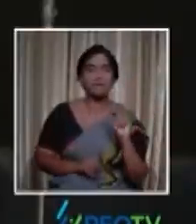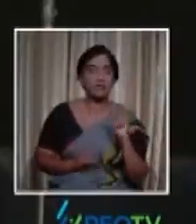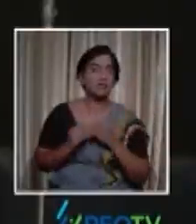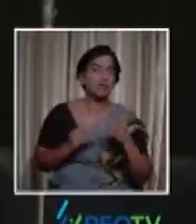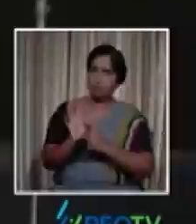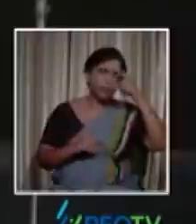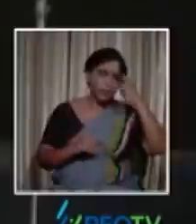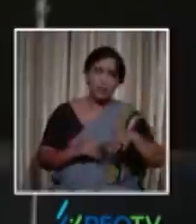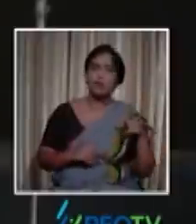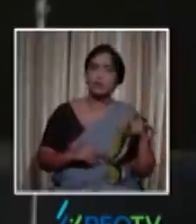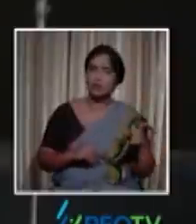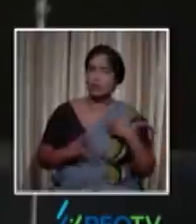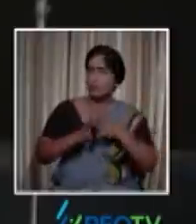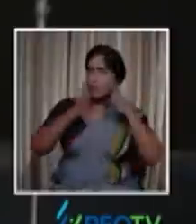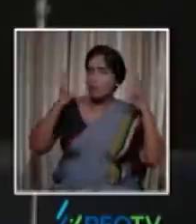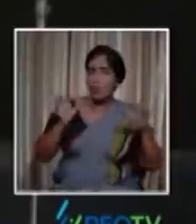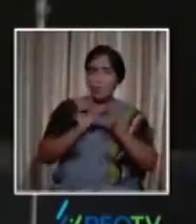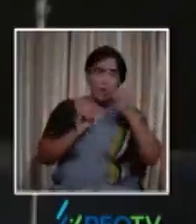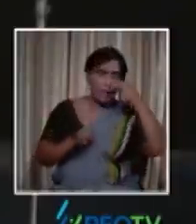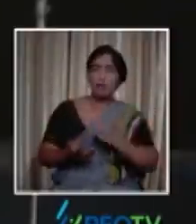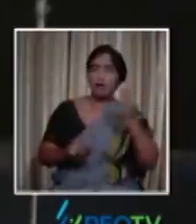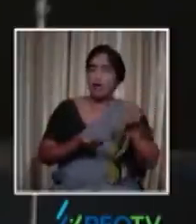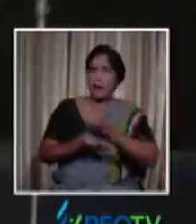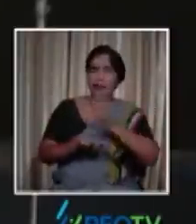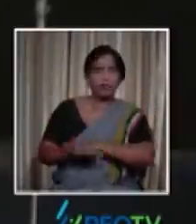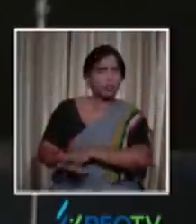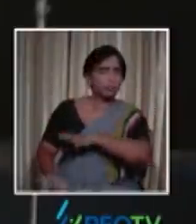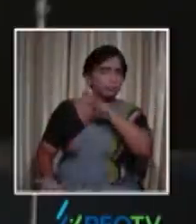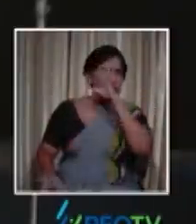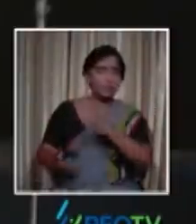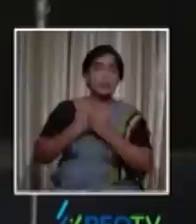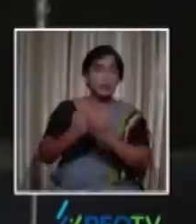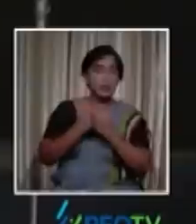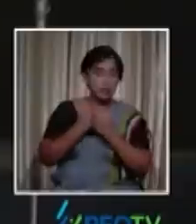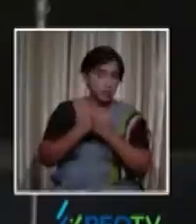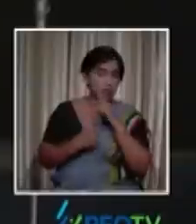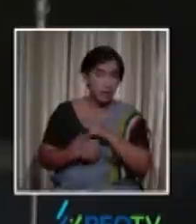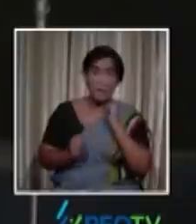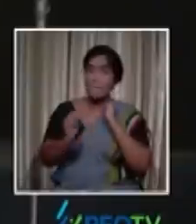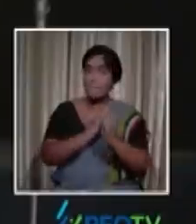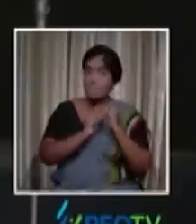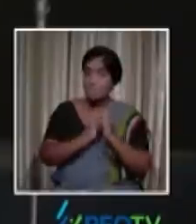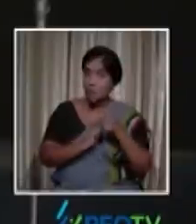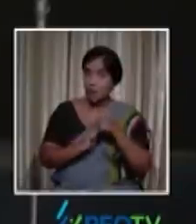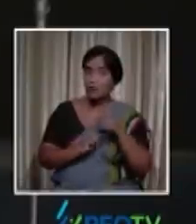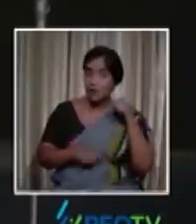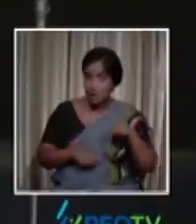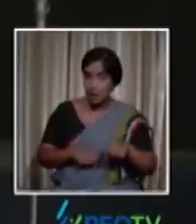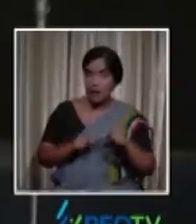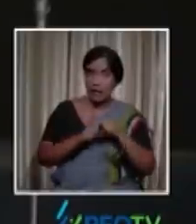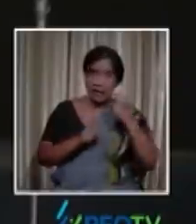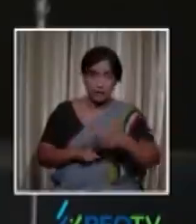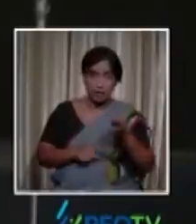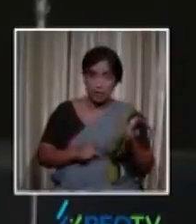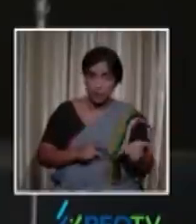මේක යථාතත්ත්වයටපත් වෙන්නේ විශාල වශයෙන් භූමි තෙල් එක්රැස් කරනවා විශේෂයෙන්ම ප්‍රවාහන ක්ෂේත්‍රයේ ඉන්න බස් රථ හිමියන් අද දවසේ ඩීසල් මිල